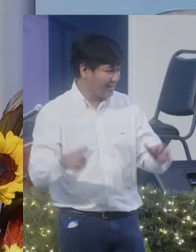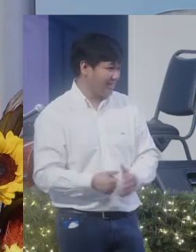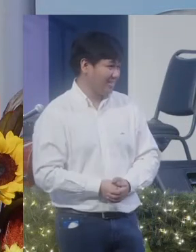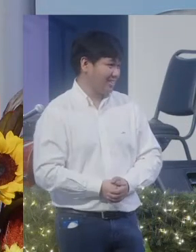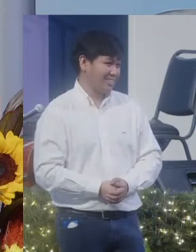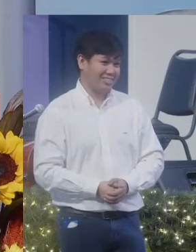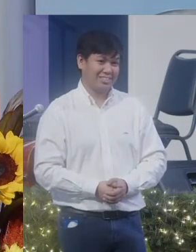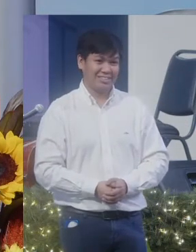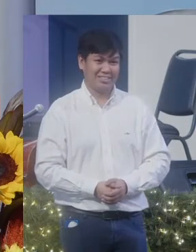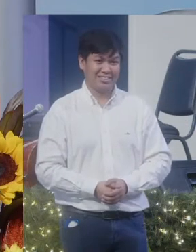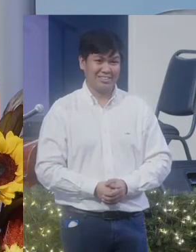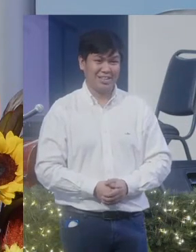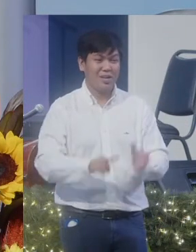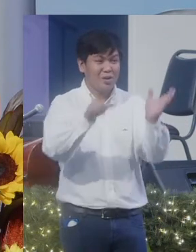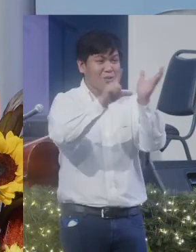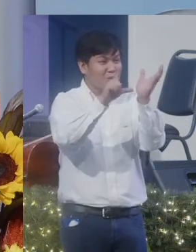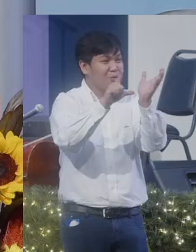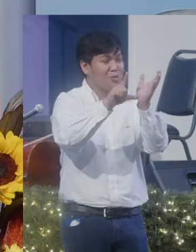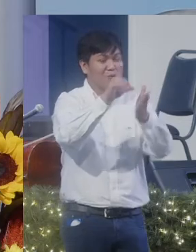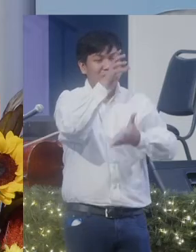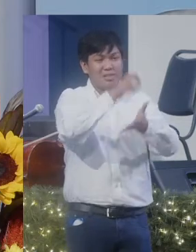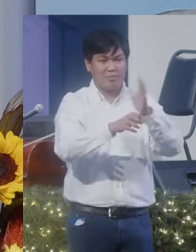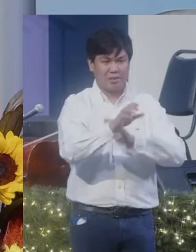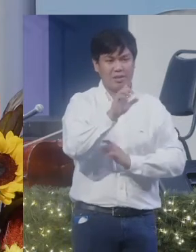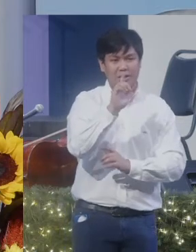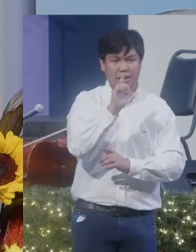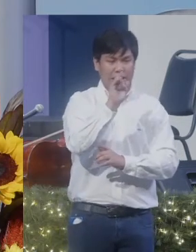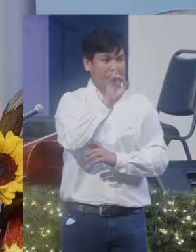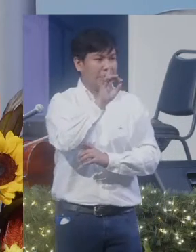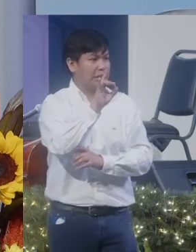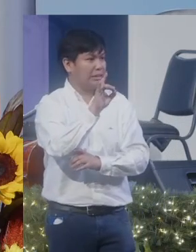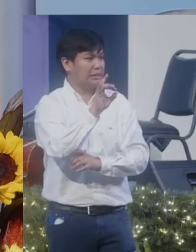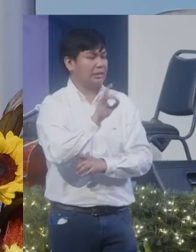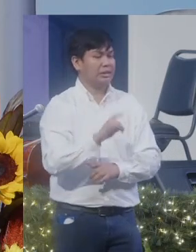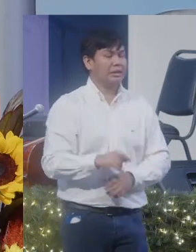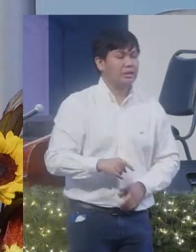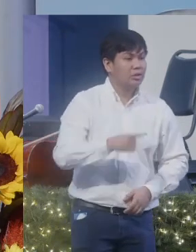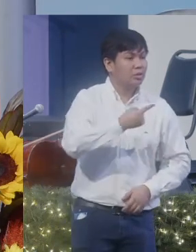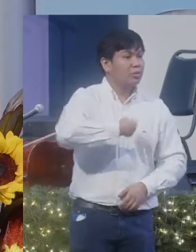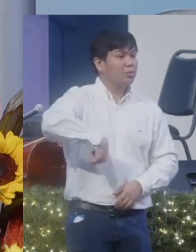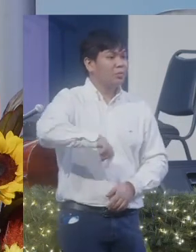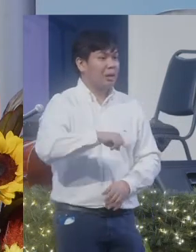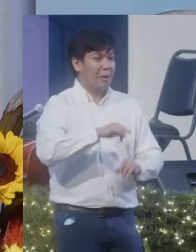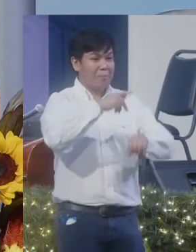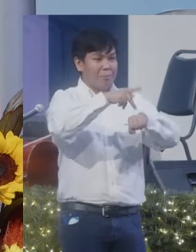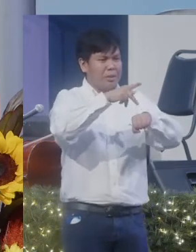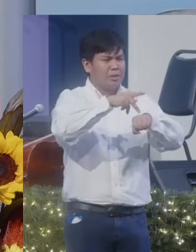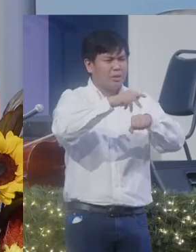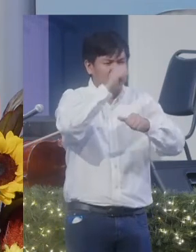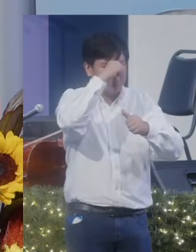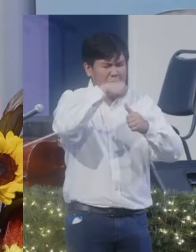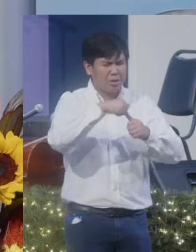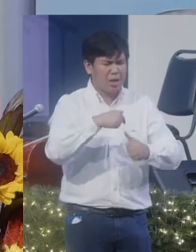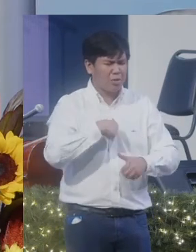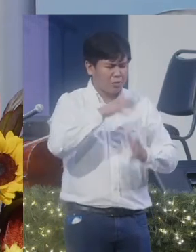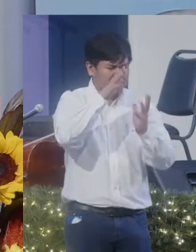Sabi ni Peter sa Luke 18:28, "See, we have left our homes and followed you."